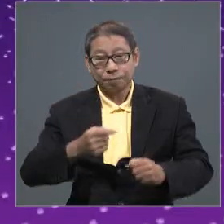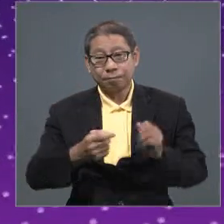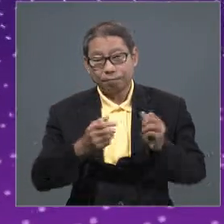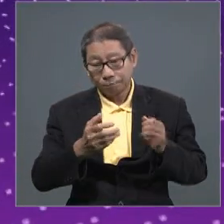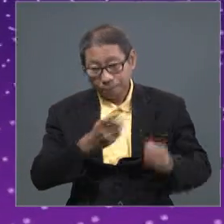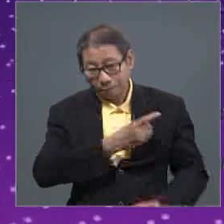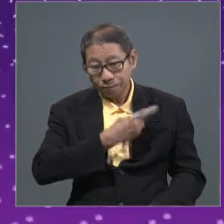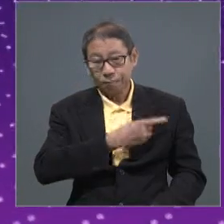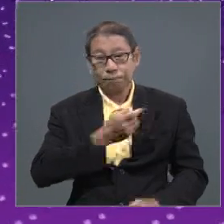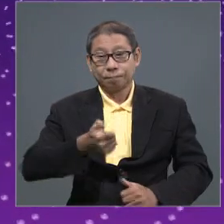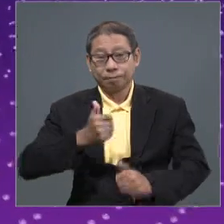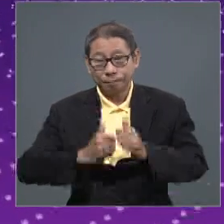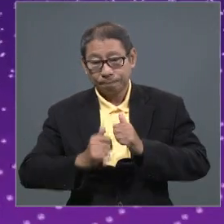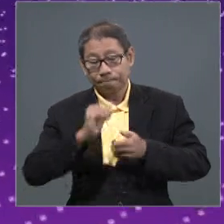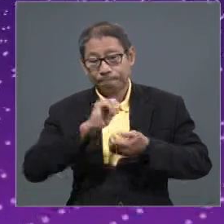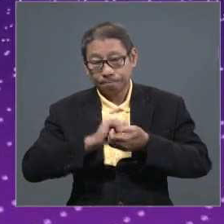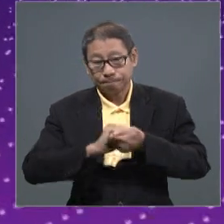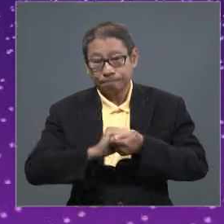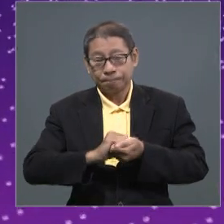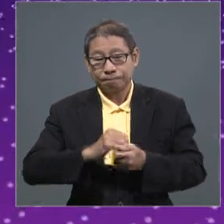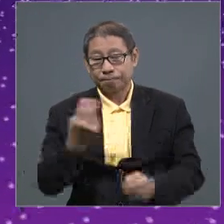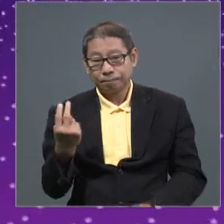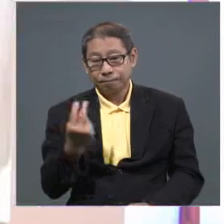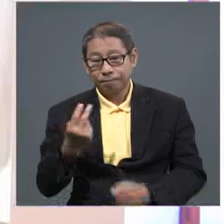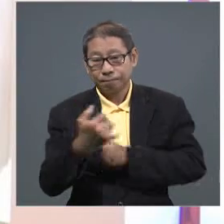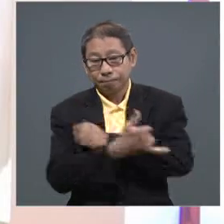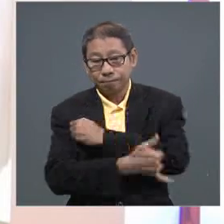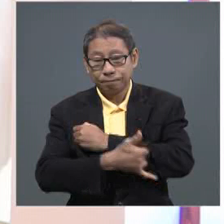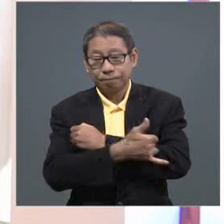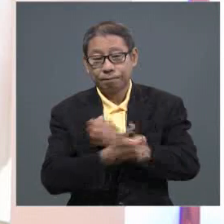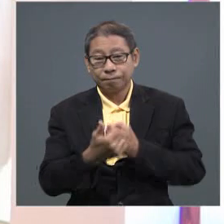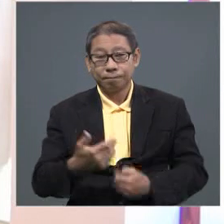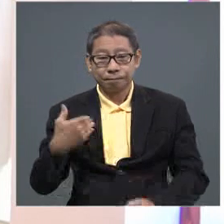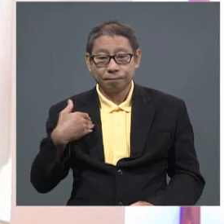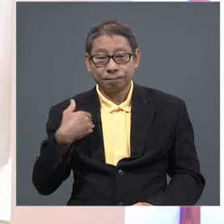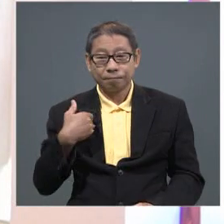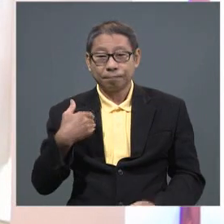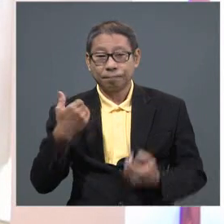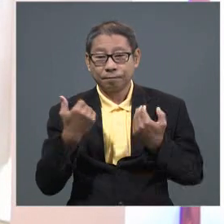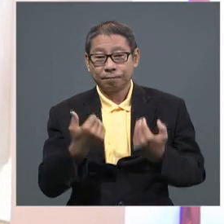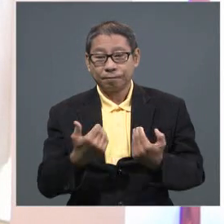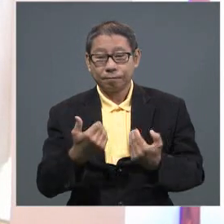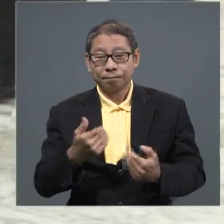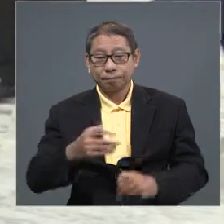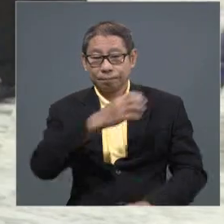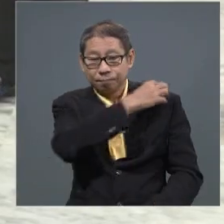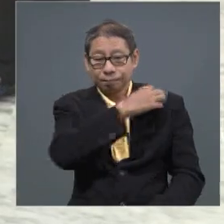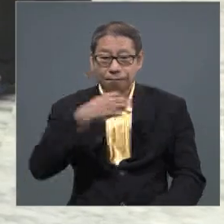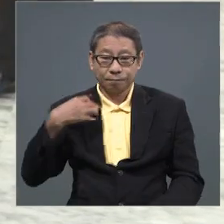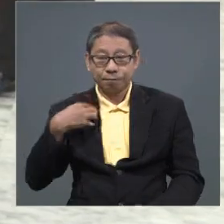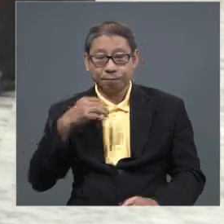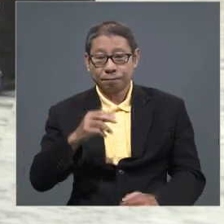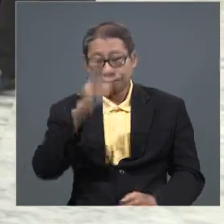ดีแสดงออกถึงความสัมพันธ์ที่ดีระหว่างทั้ง 2ชาติครับนางสาวเซซิเลียกาต้าเอกอัครราชทูต